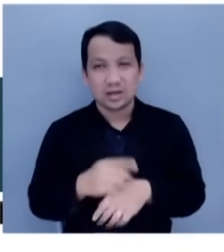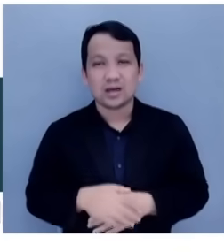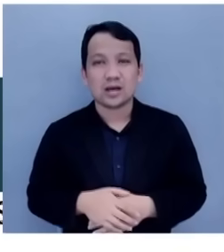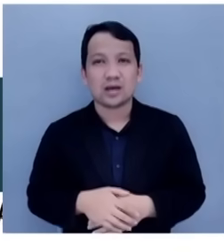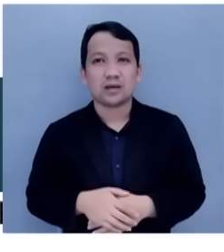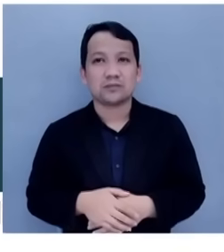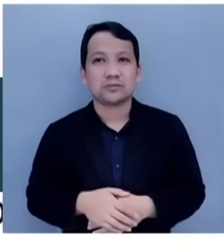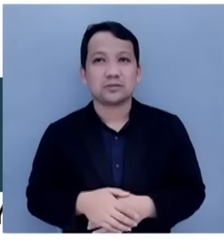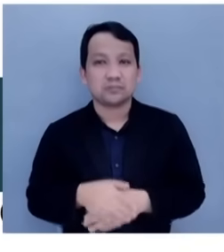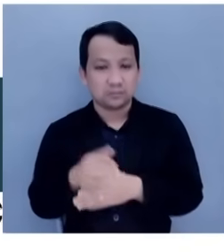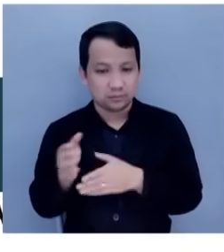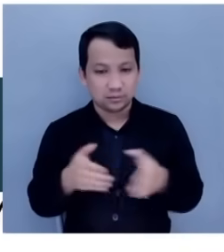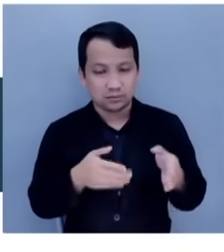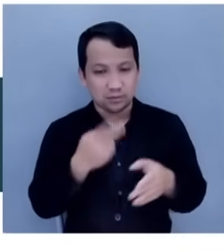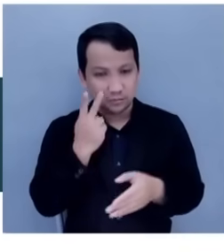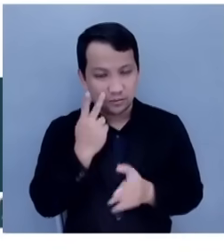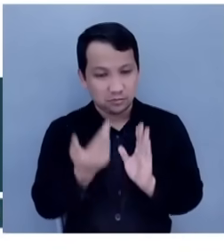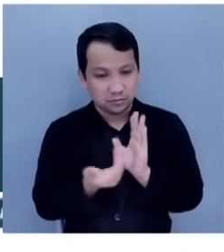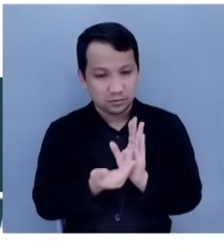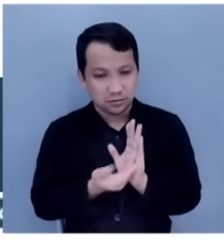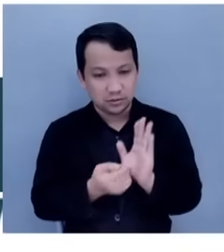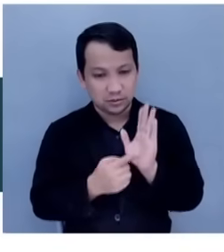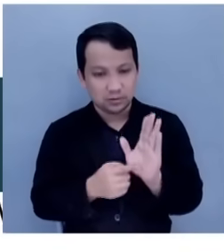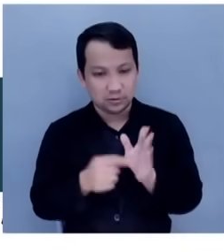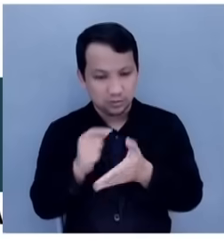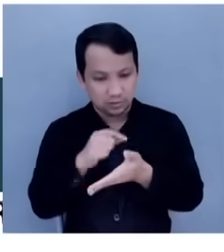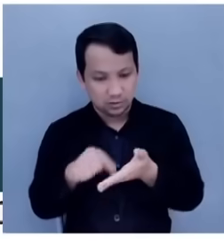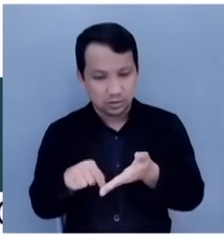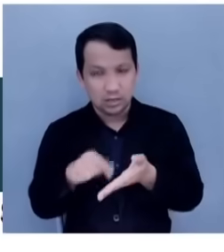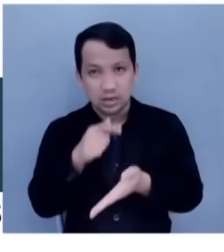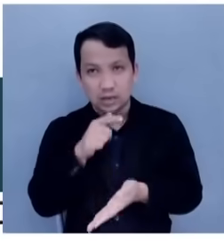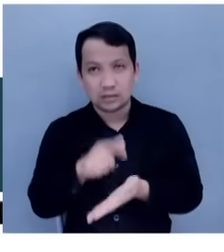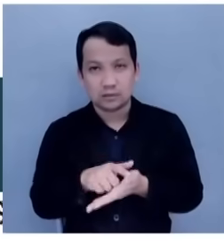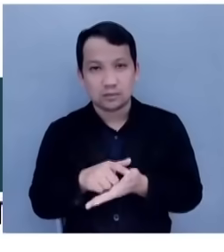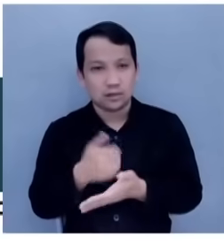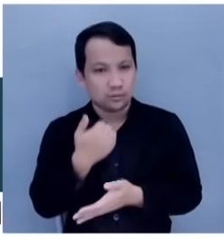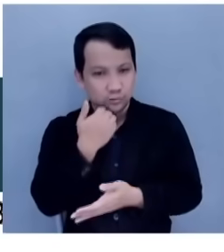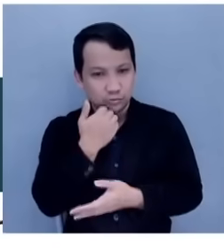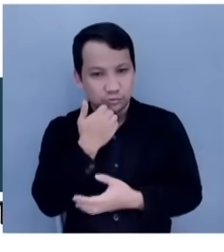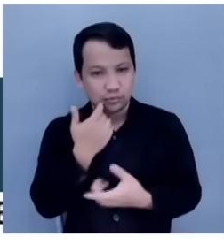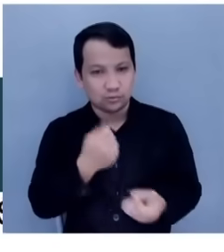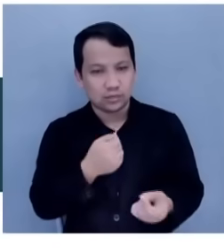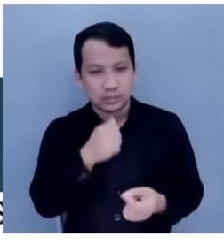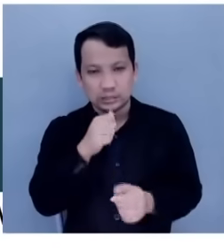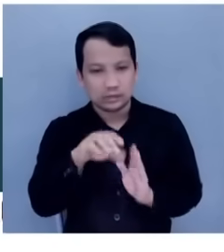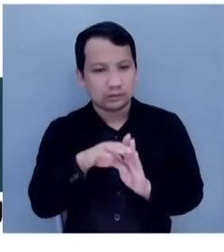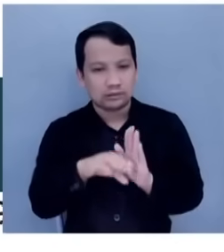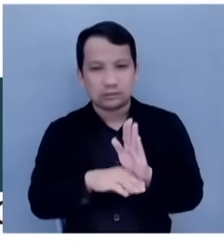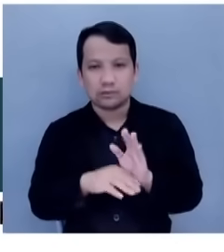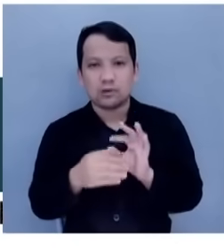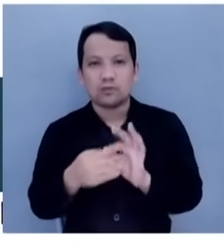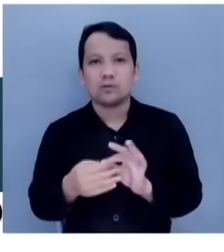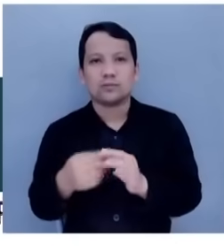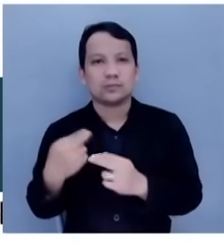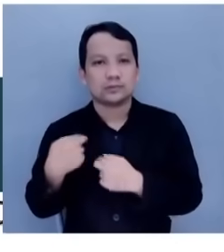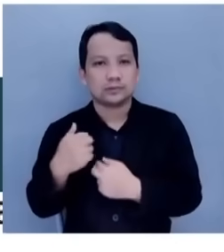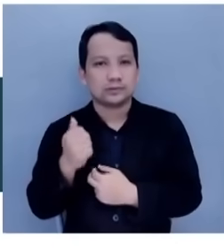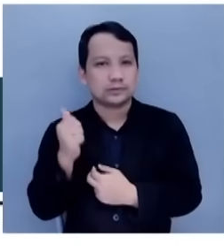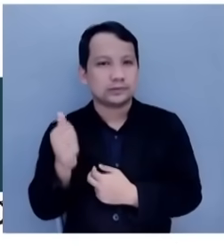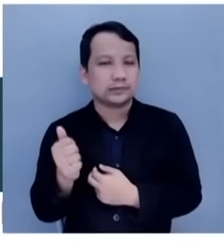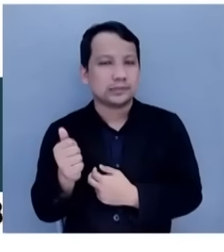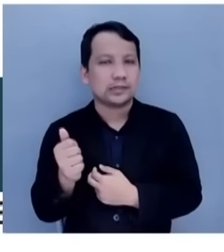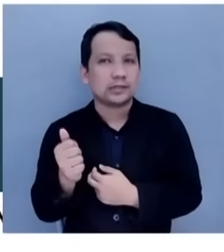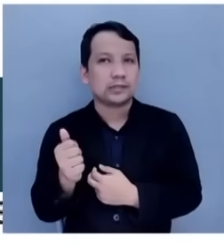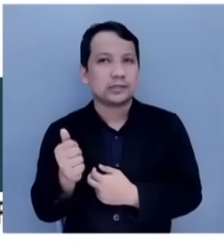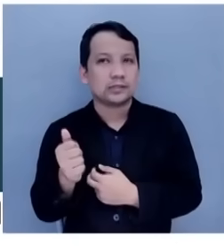Pero alam niyo po kanina, no, pinatunayan din sa sulat na may illegal at merong unconstitutional dito dahil augmentation ang ginawa